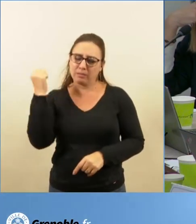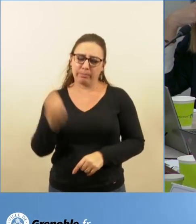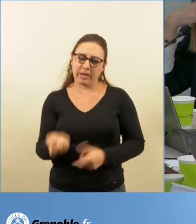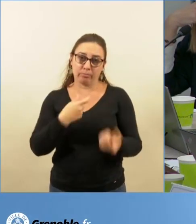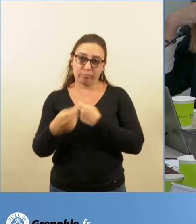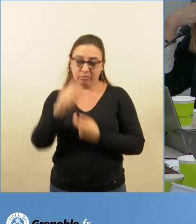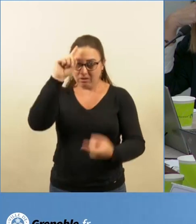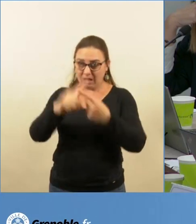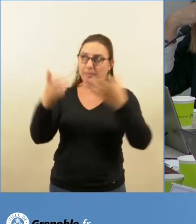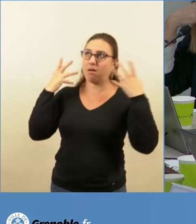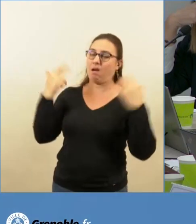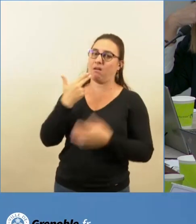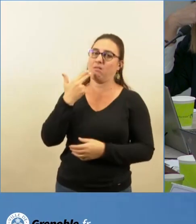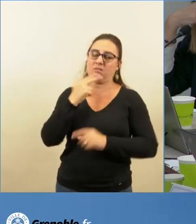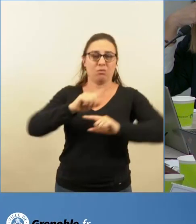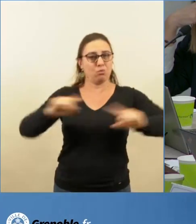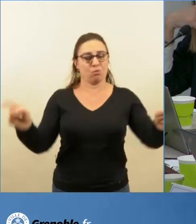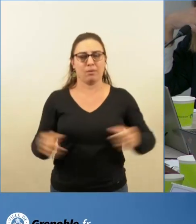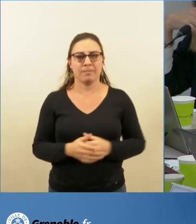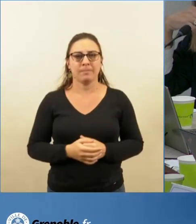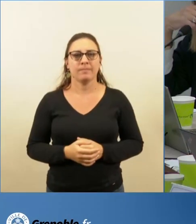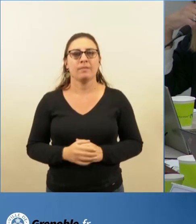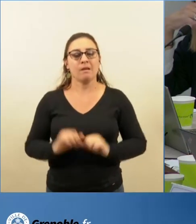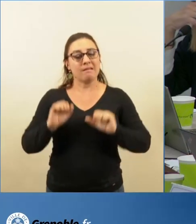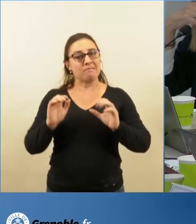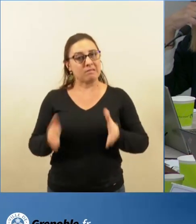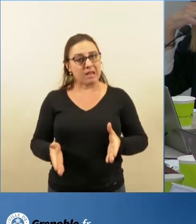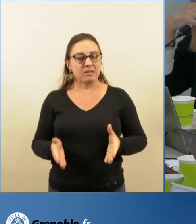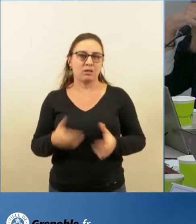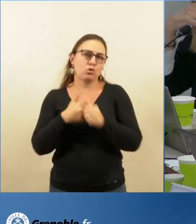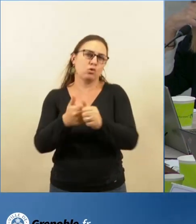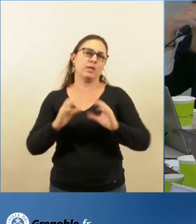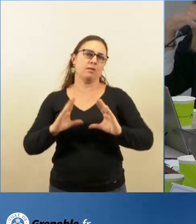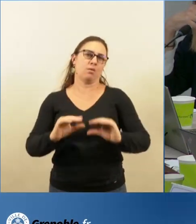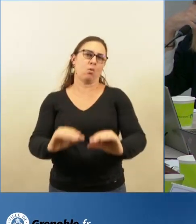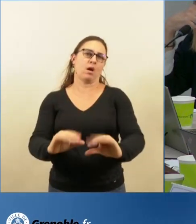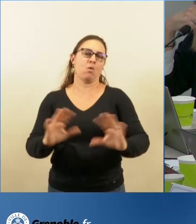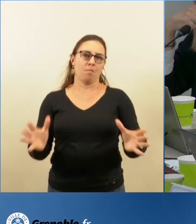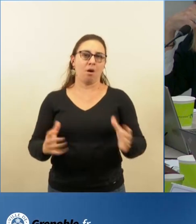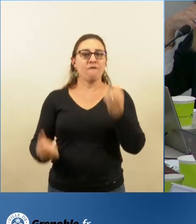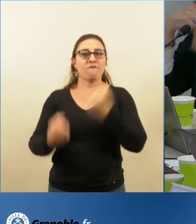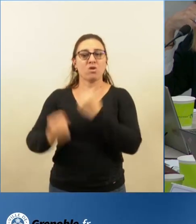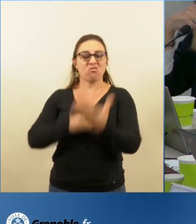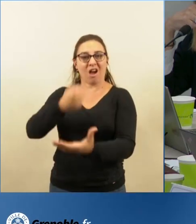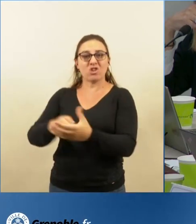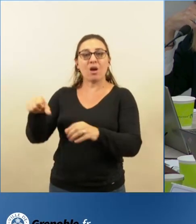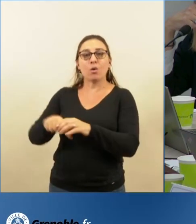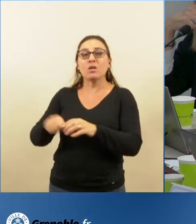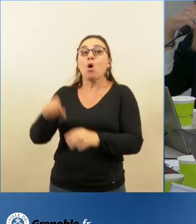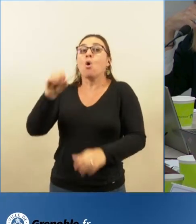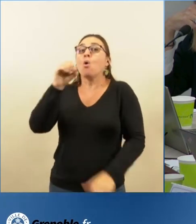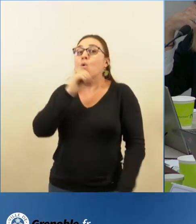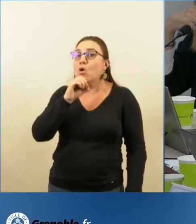qualité de l'air il a été décidé dans un souci de réalisme de financer le rachat de véhicules essence d'occasion